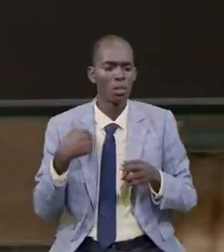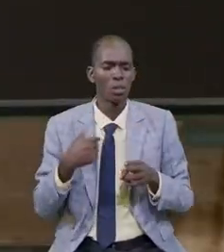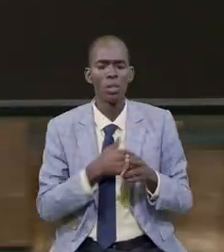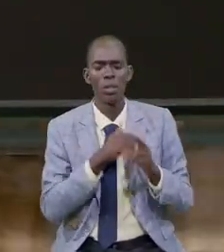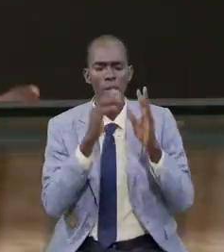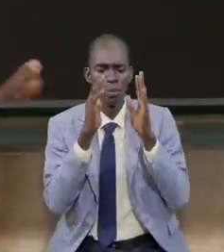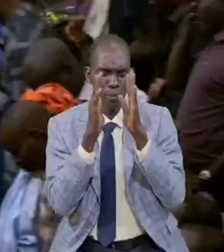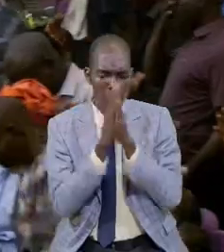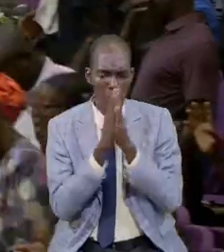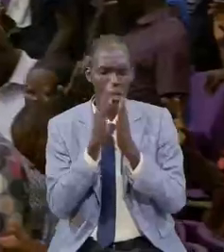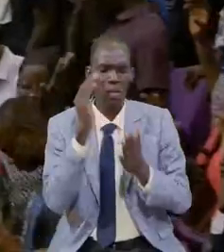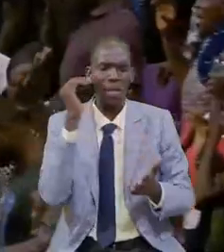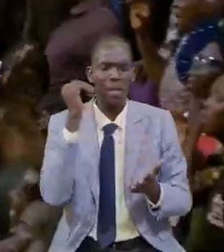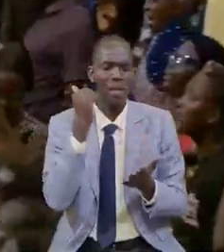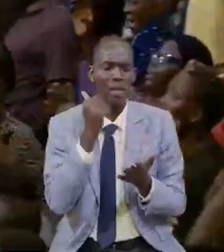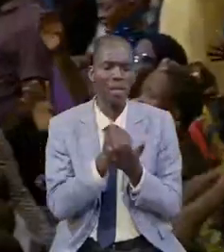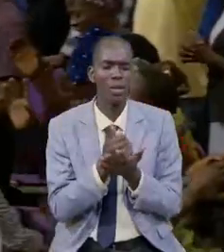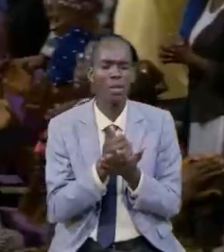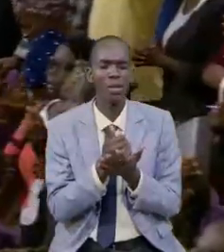nous prions.